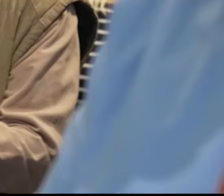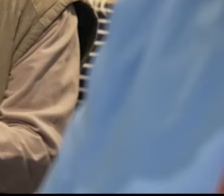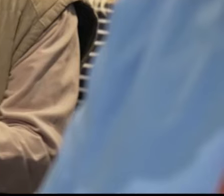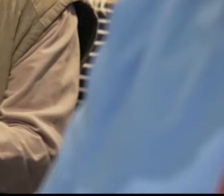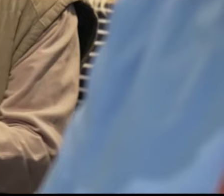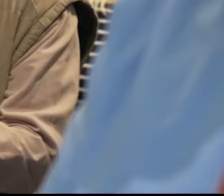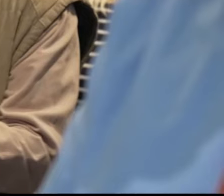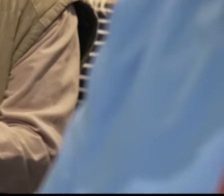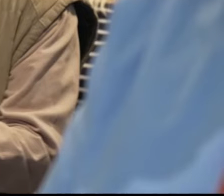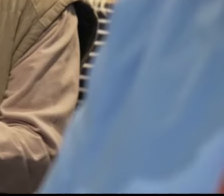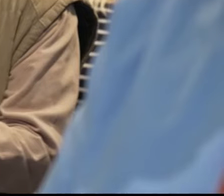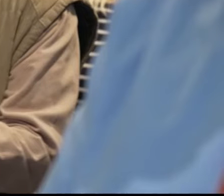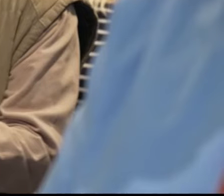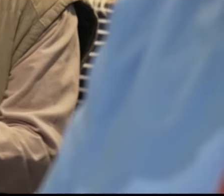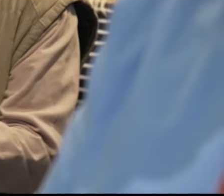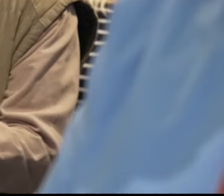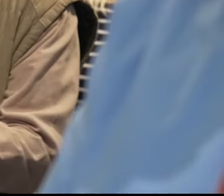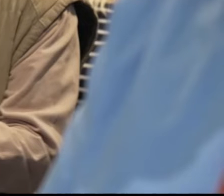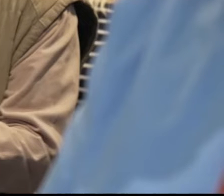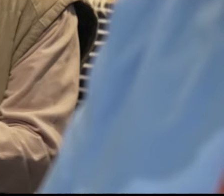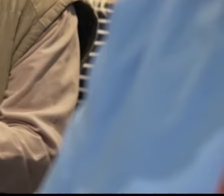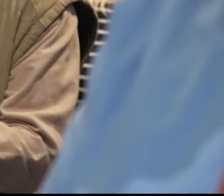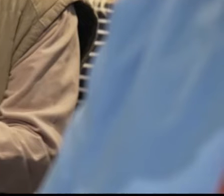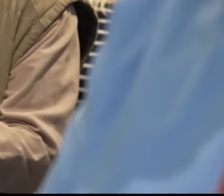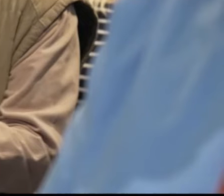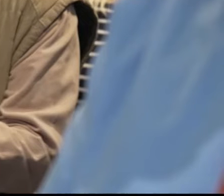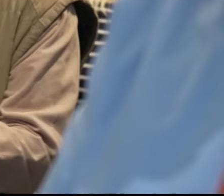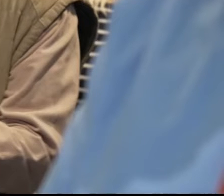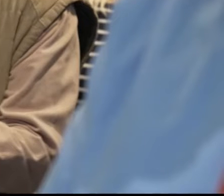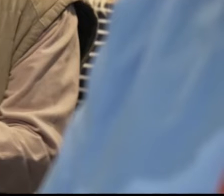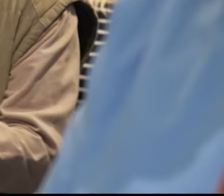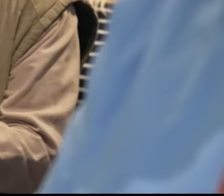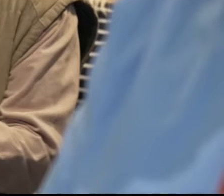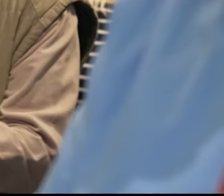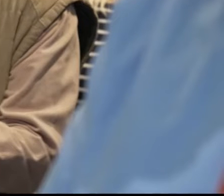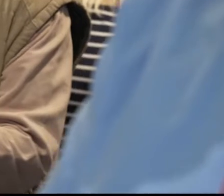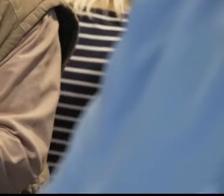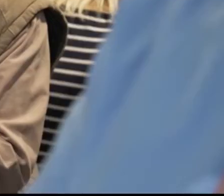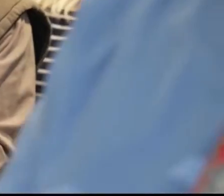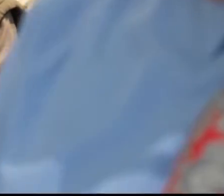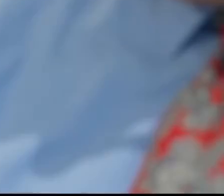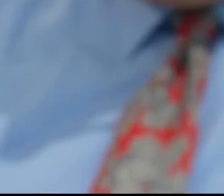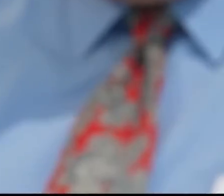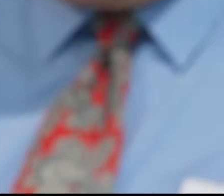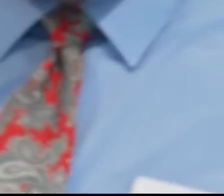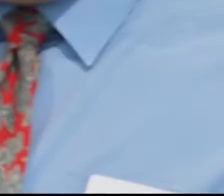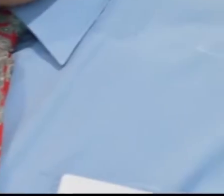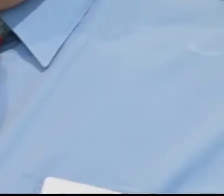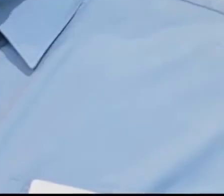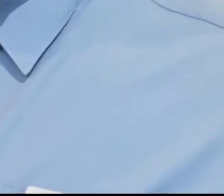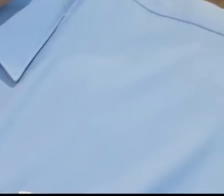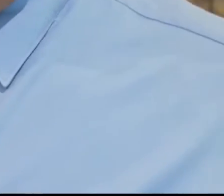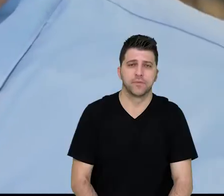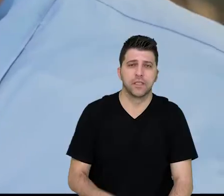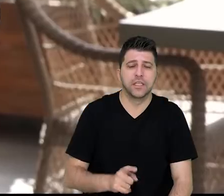da temsilcileri Bir salonda ayakta sohbet ediyor İrem sualtıcı Mersin manavlar odası genel sekreter gerçekten